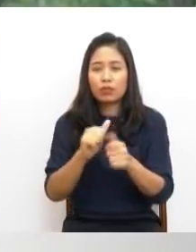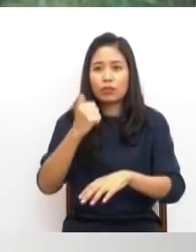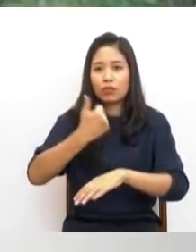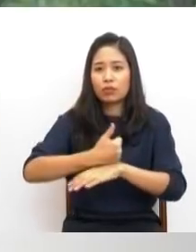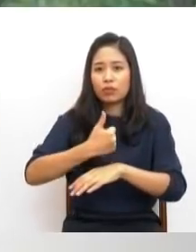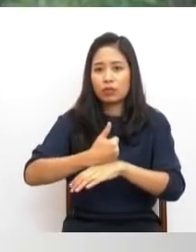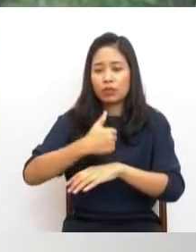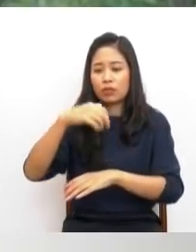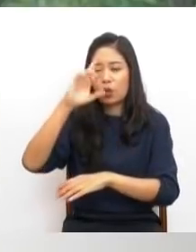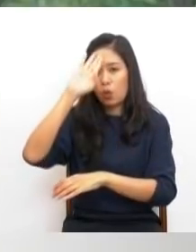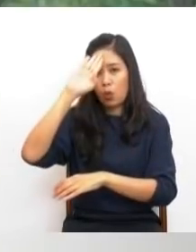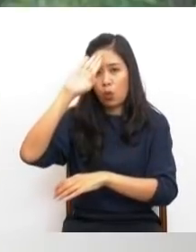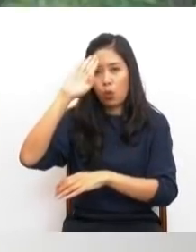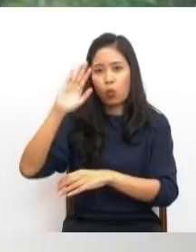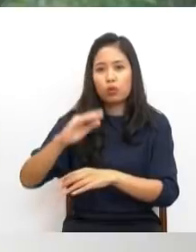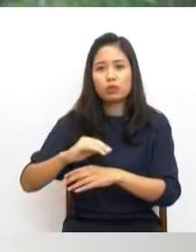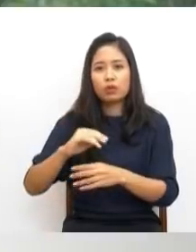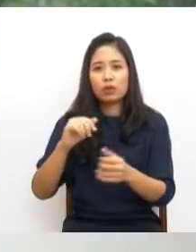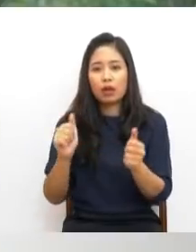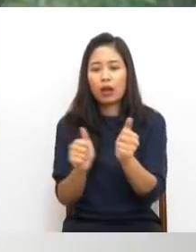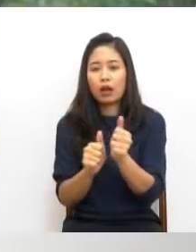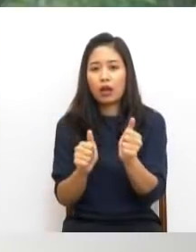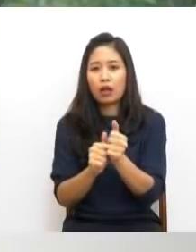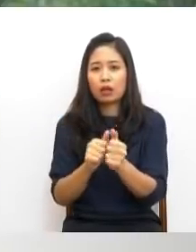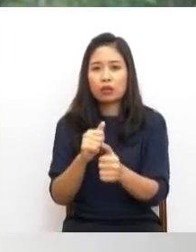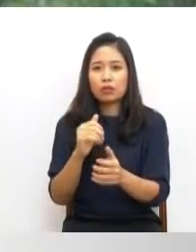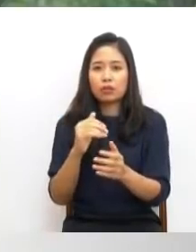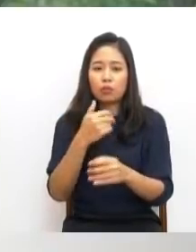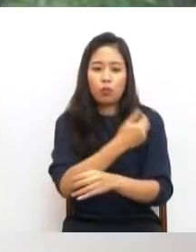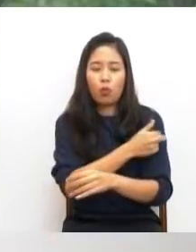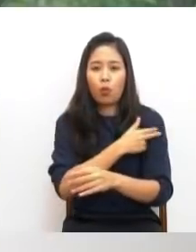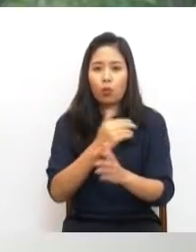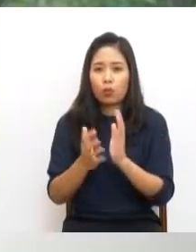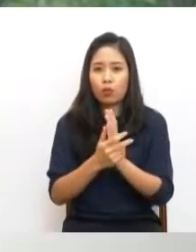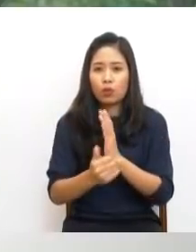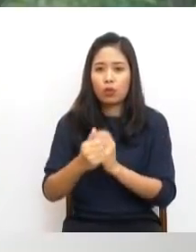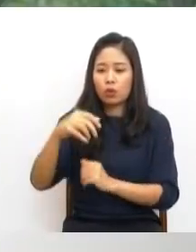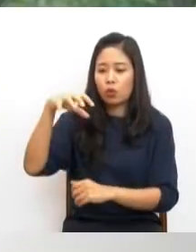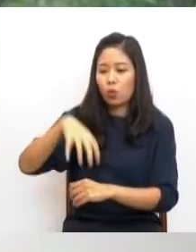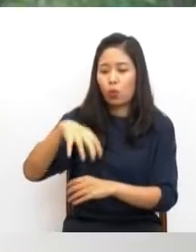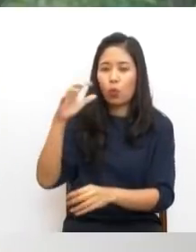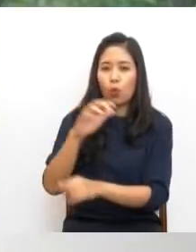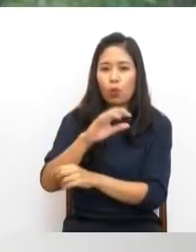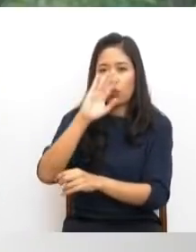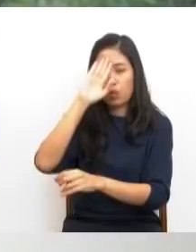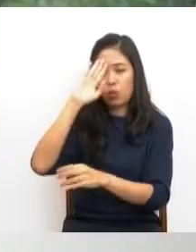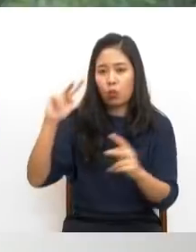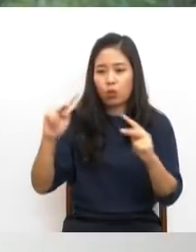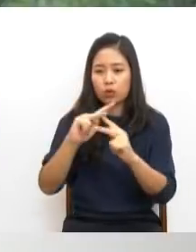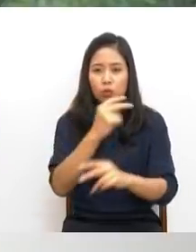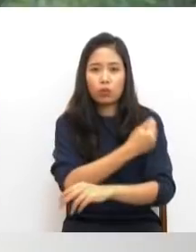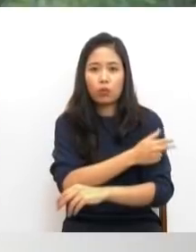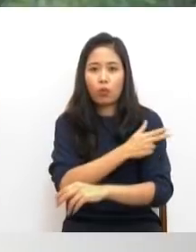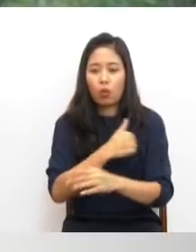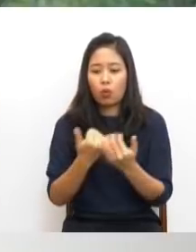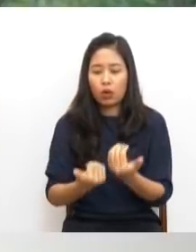ดต่อทั่วไปรักษาการนายแพทย์เชี่ยวชาญกรมควบคุมโรคกระทรวงสาธารณสุขนะคะวันนี้ค่ะท่านได้ให้เกียรติที่จะม